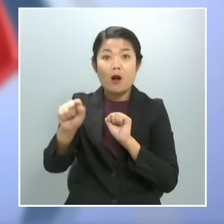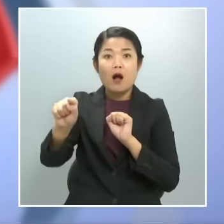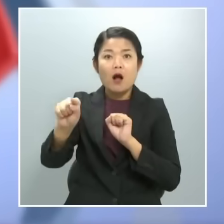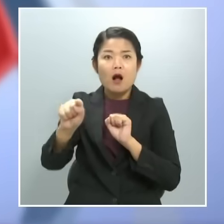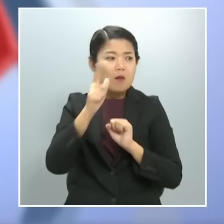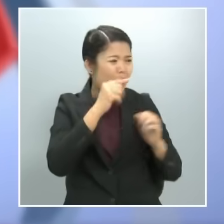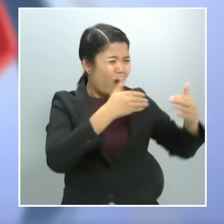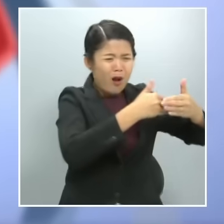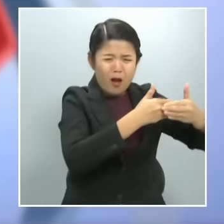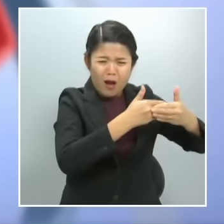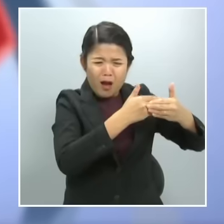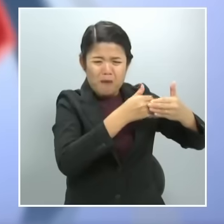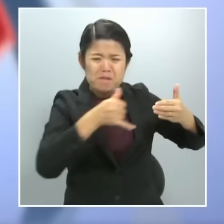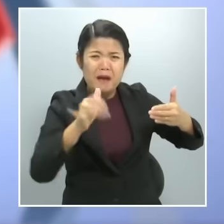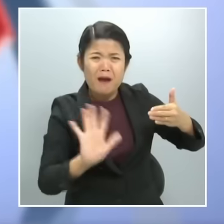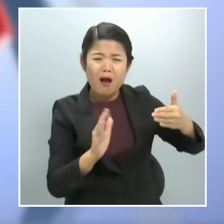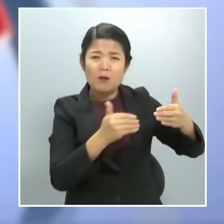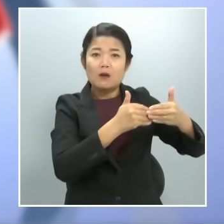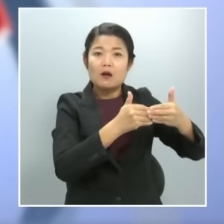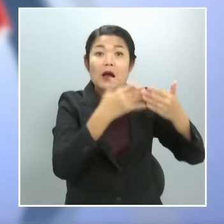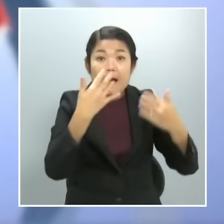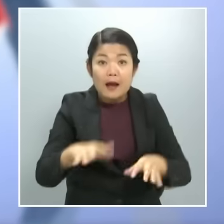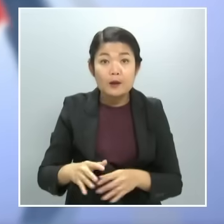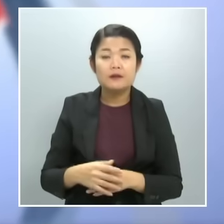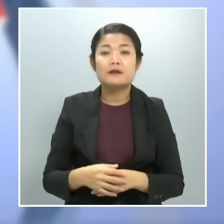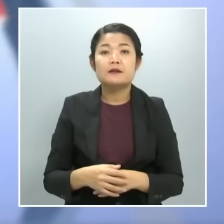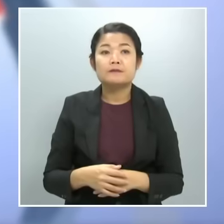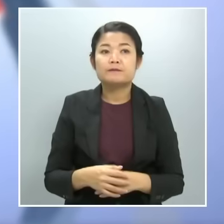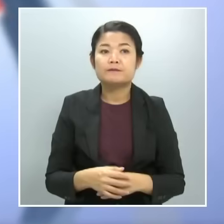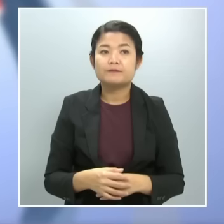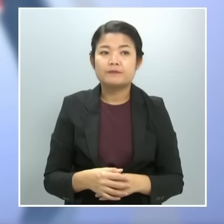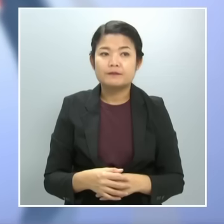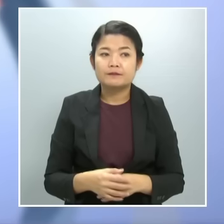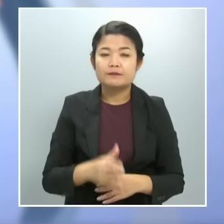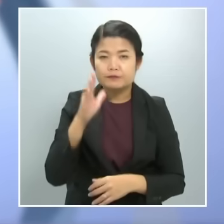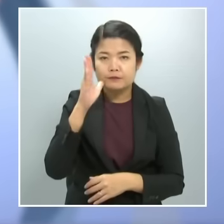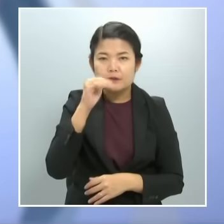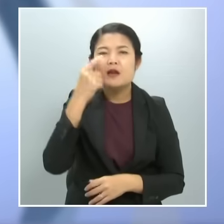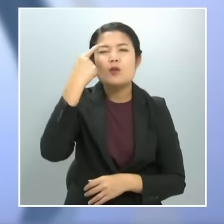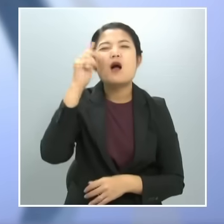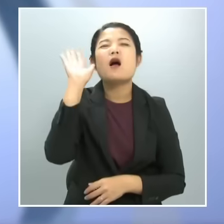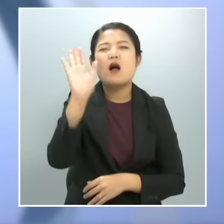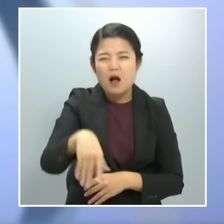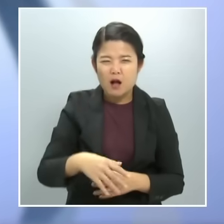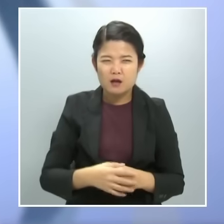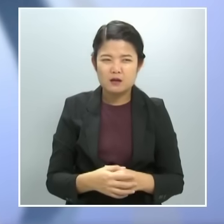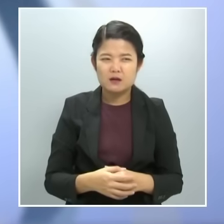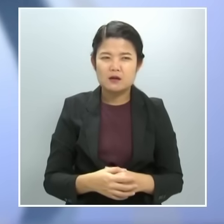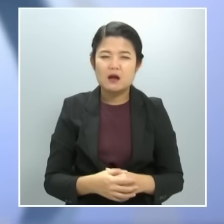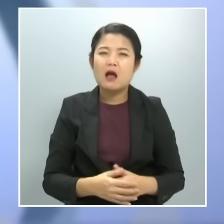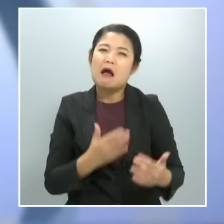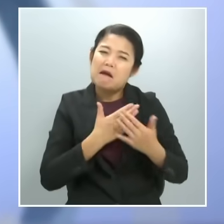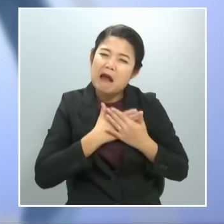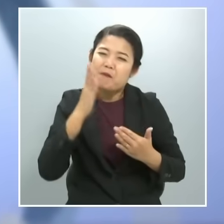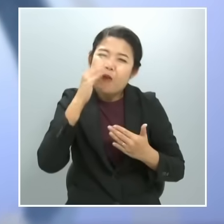ยอมไปกอดแน่นเลยนะฮะทีนี้ปรากฏว่าทางฝั่งของพ่อก็เลยคิดว่าอ๋อเด็กคงรักพ่อยังไม่อยาก